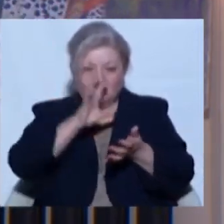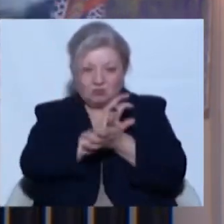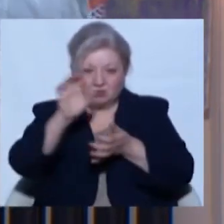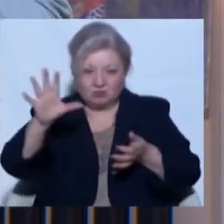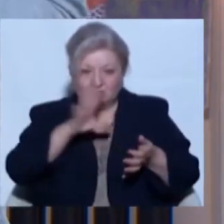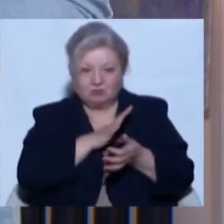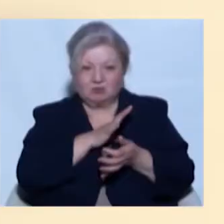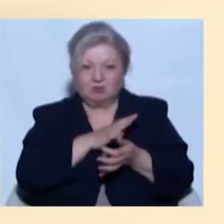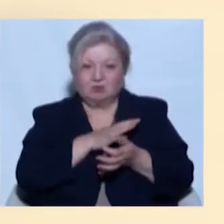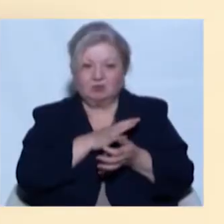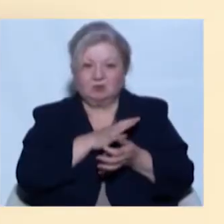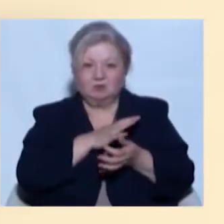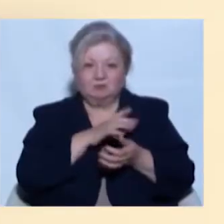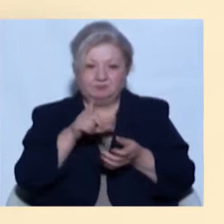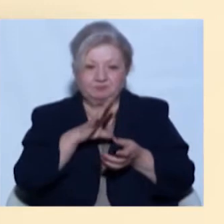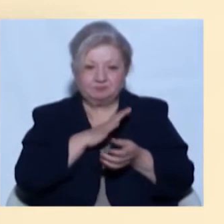რაფელ დანიბეგაშვილის